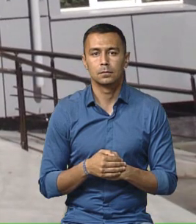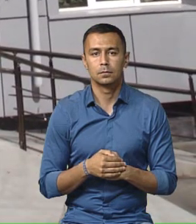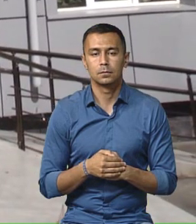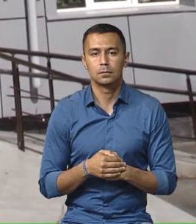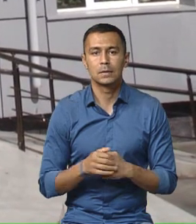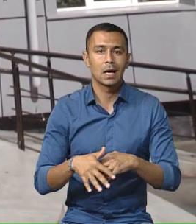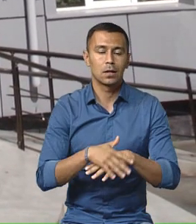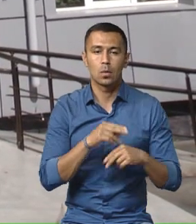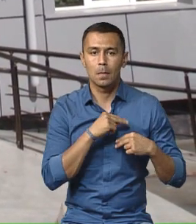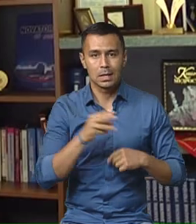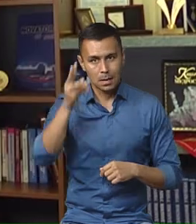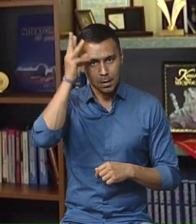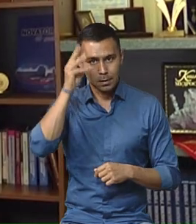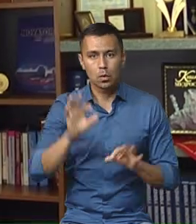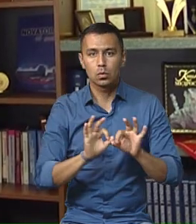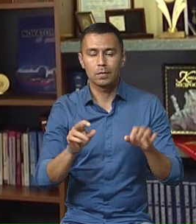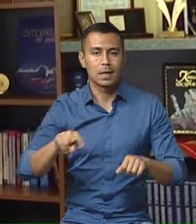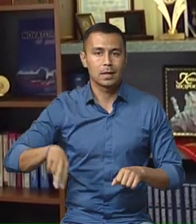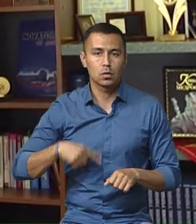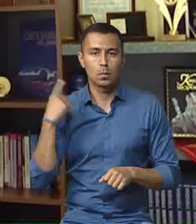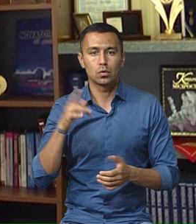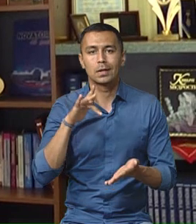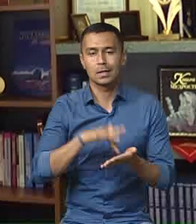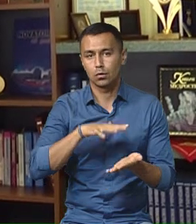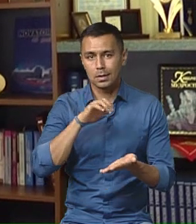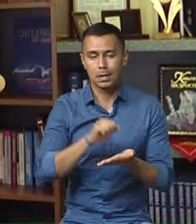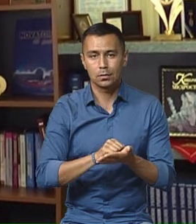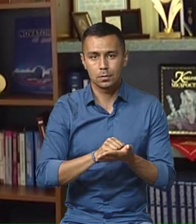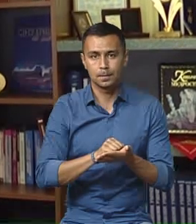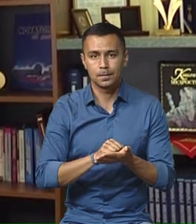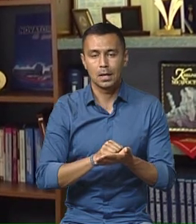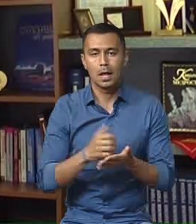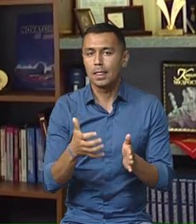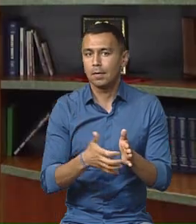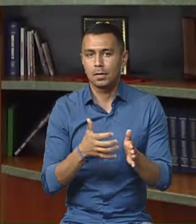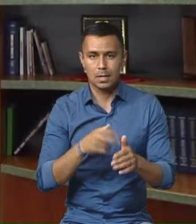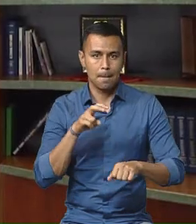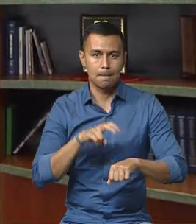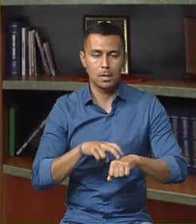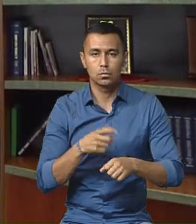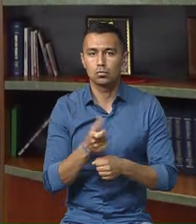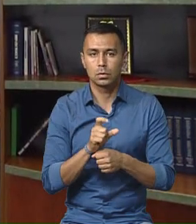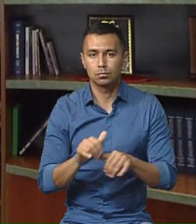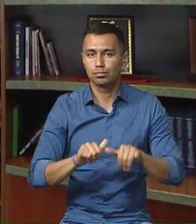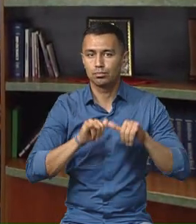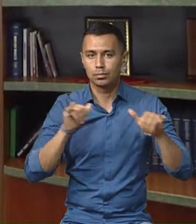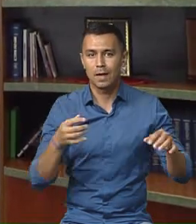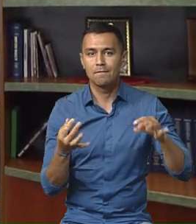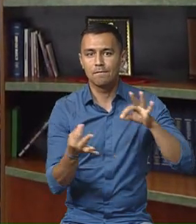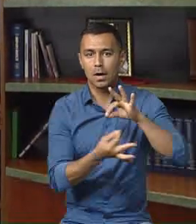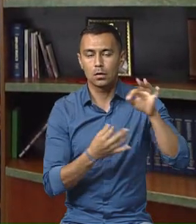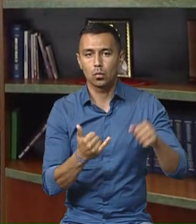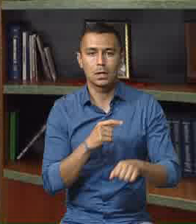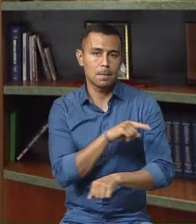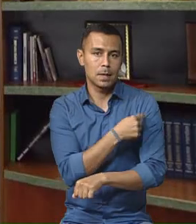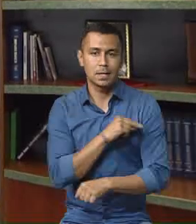На ринку праці Хмельниччини, розповідає директор обласного центру зайнятості Сергій Черешня, не вистачає медиків. Дуже побільшало вакансію. У нас